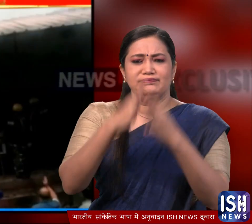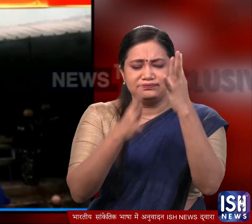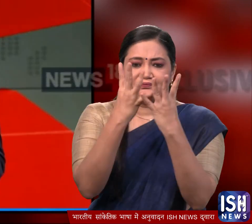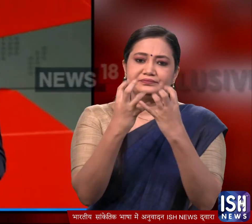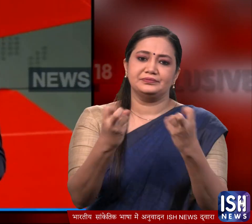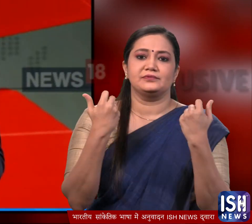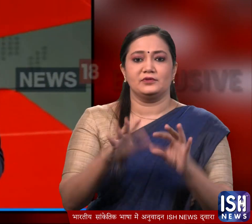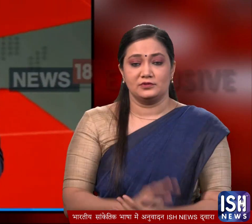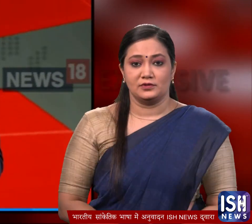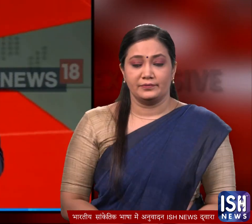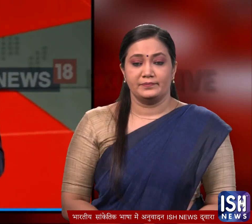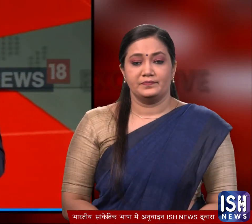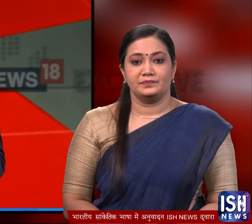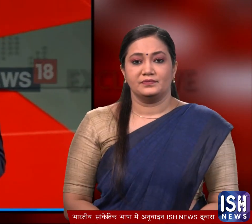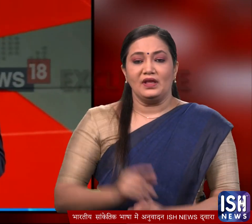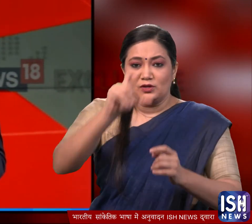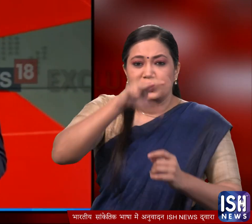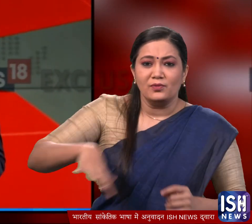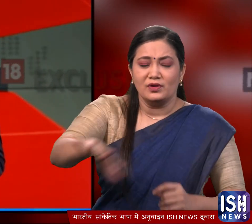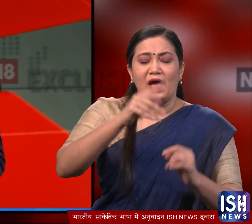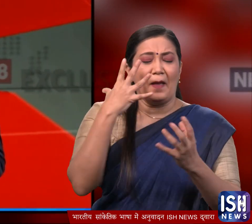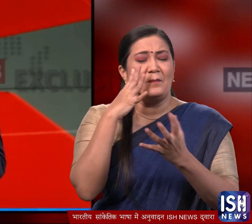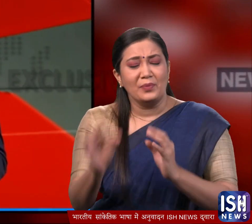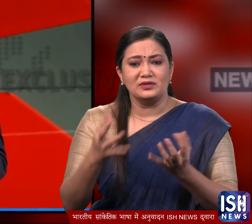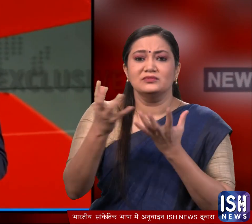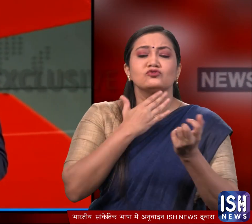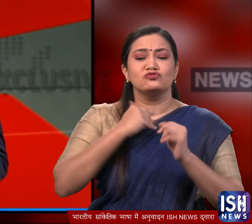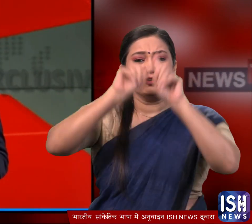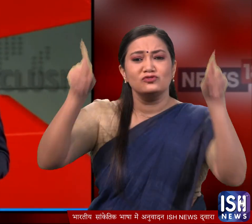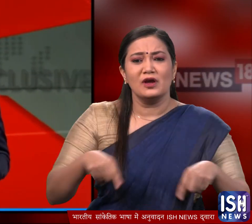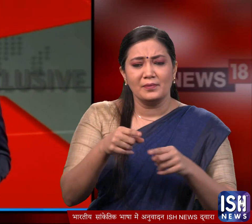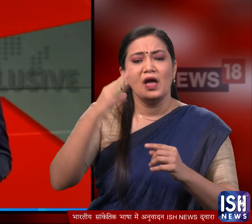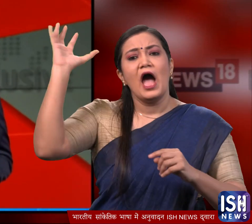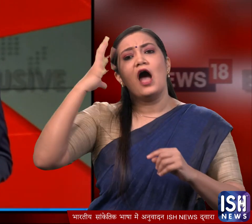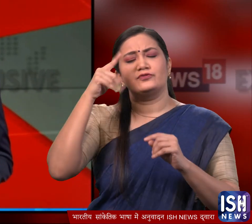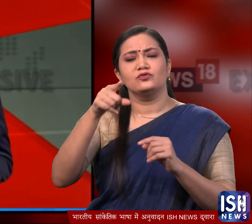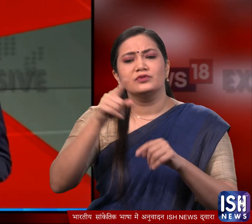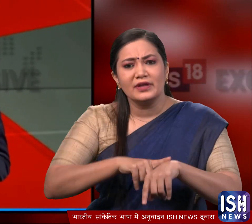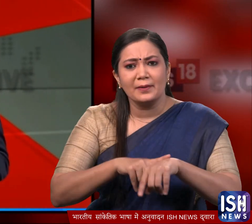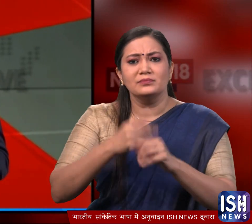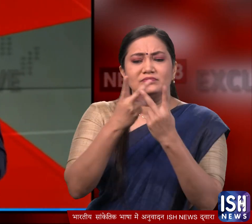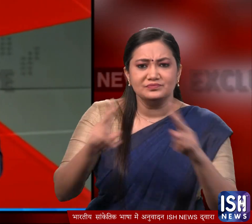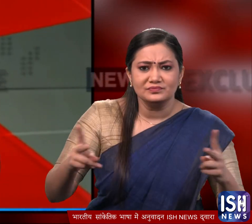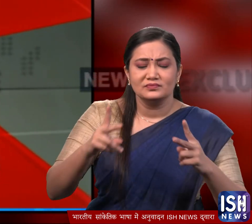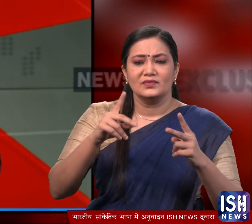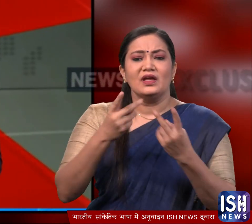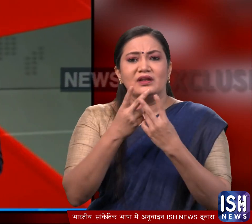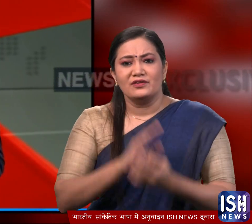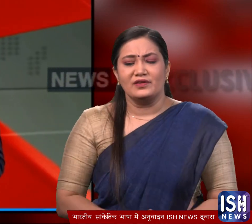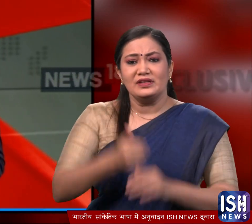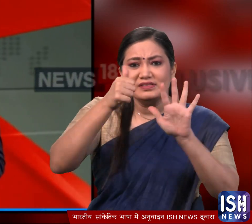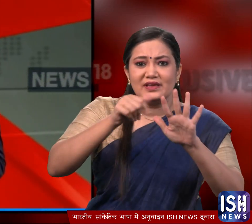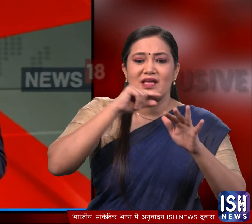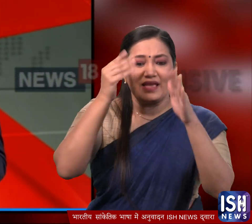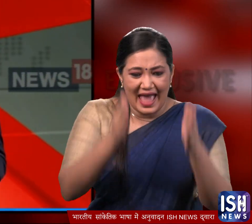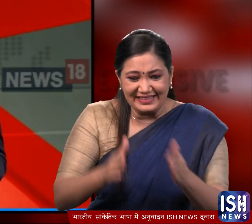गया। सौभाग्य की बात यह कि चमोली के मुख्य बाजार में मिठाई की दुकान में आग दोपहर बाद लगी और वहां रखे आधा दर्जन से ज्यादा